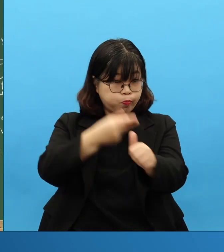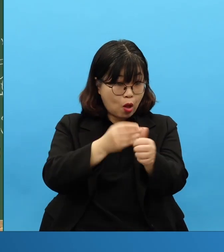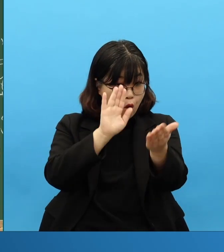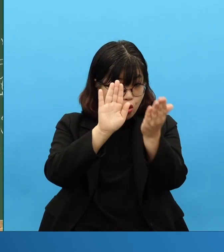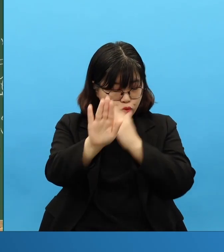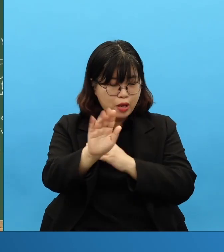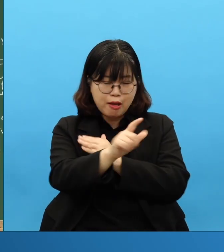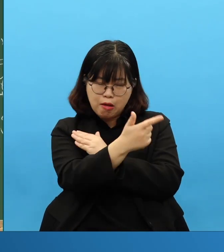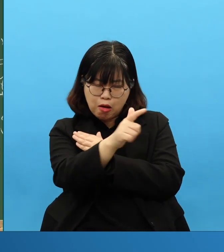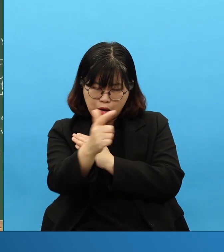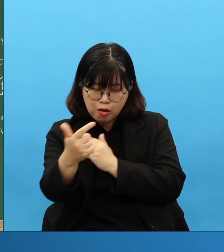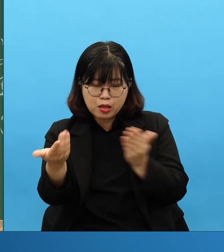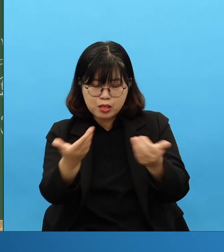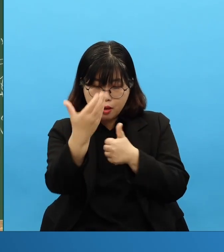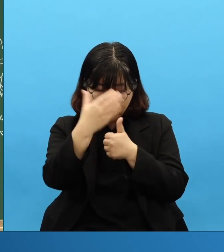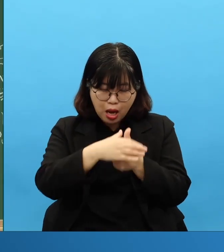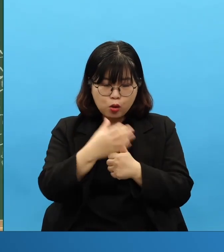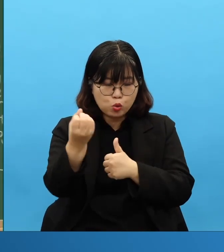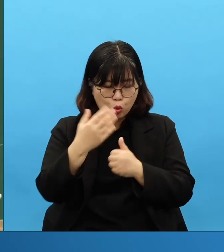それ以降に本格的な世界福音化が起きていきます。